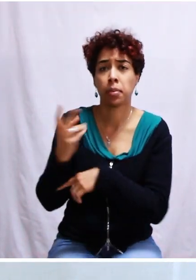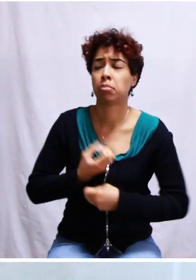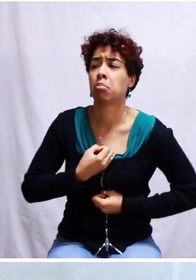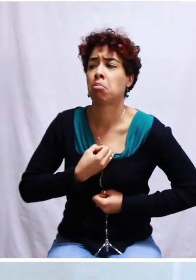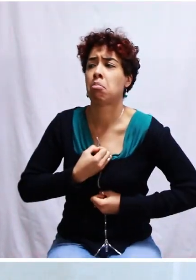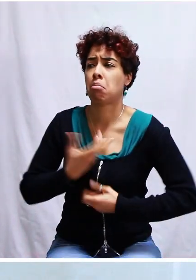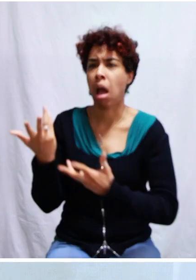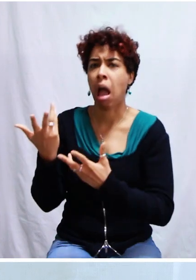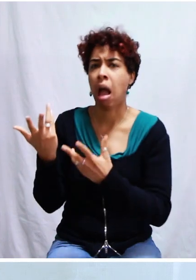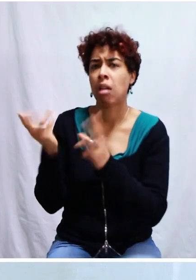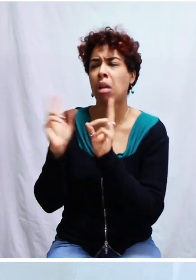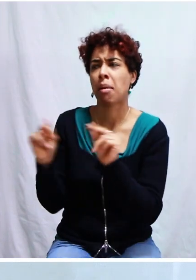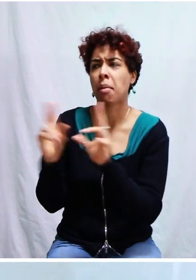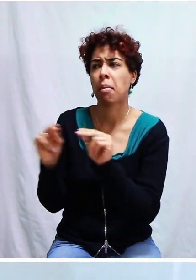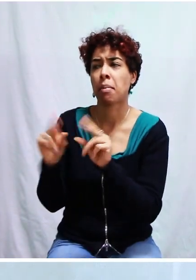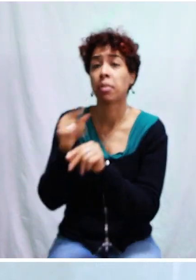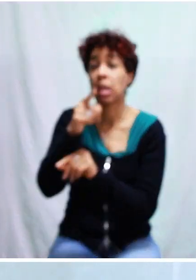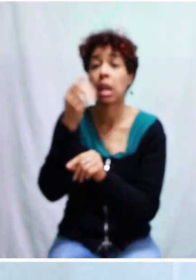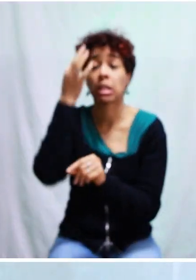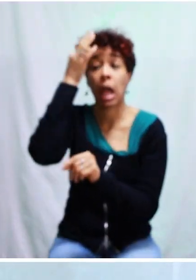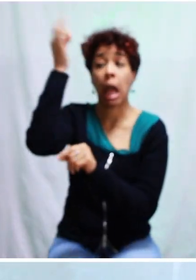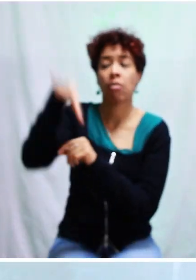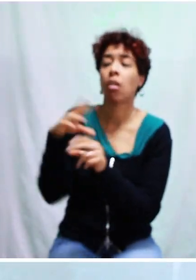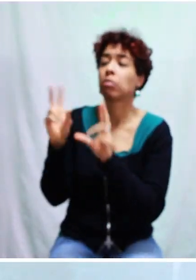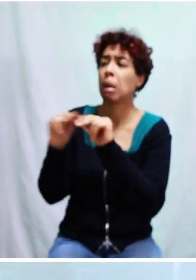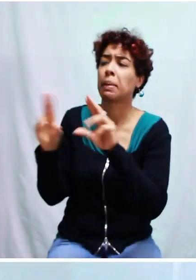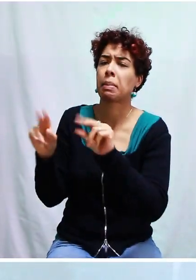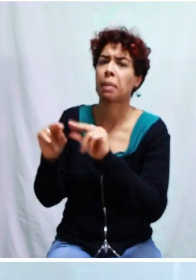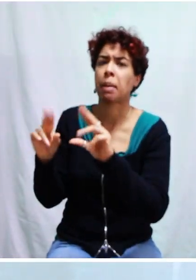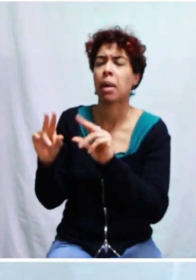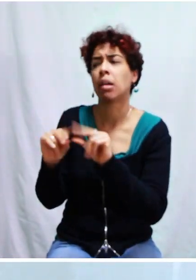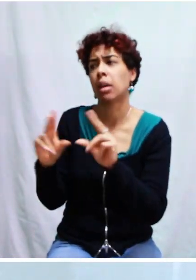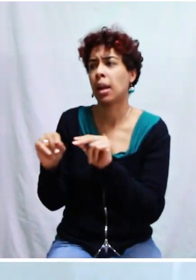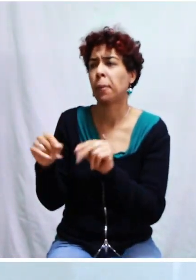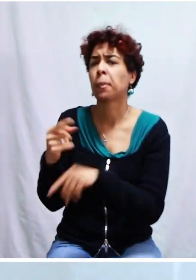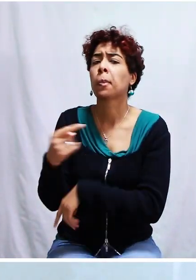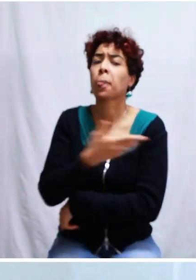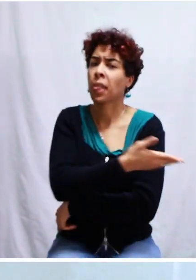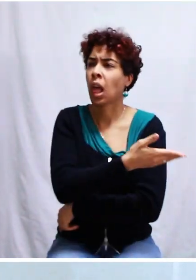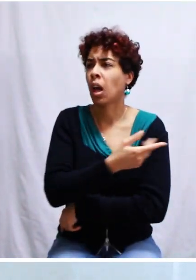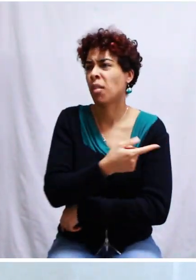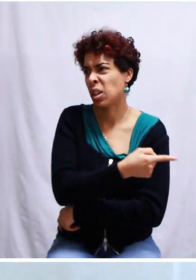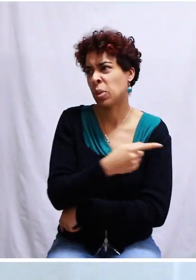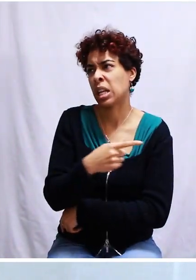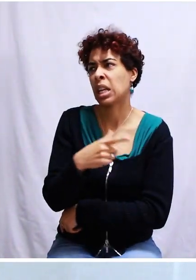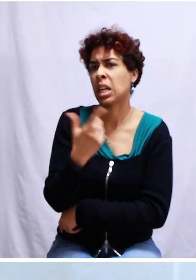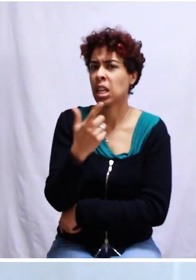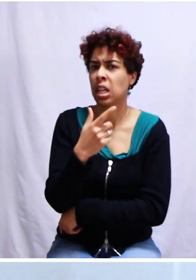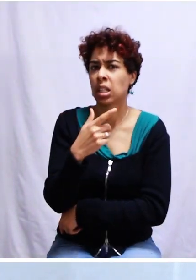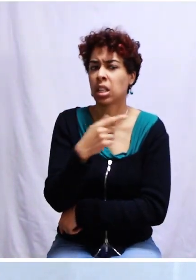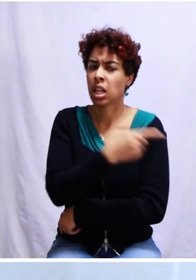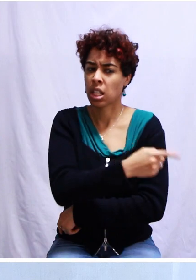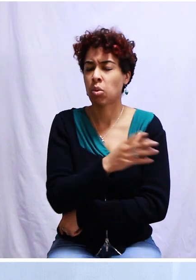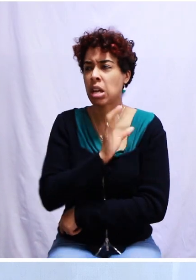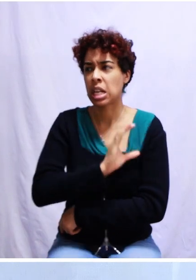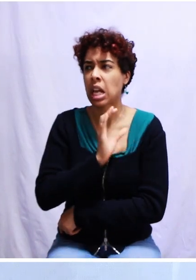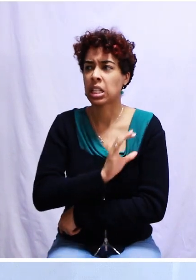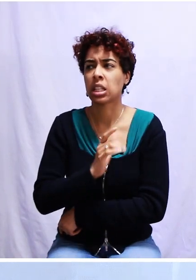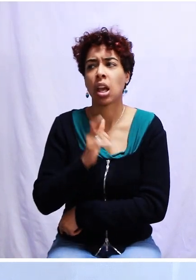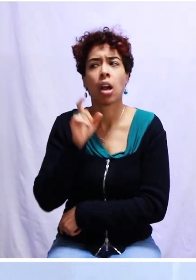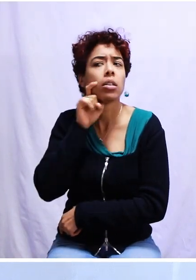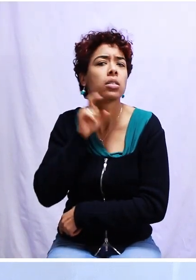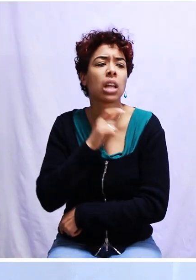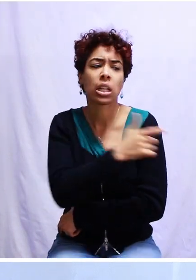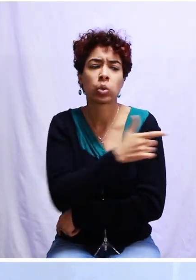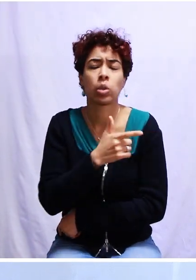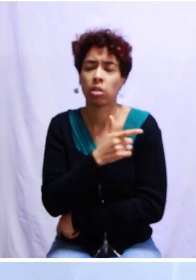toute l'histoire qu'elle avait créée sur la vie de Joseph. Elle a commencé à lui dire voilà, c'est lui, il a voulu me coucher avec moi, etc.